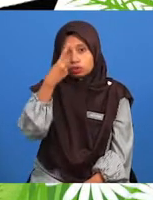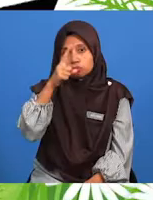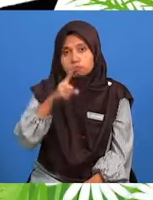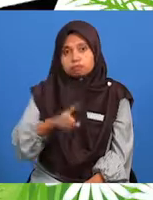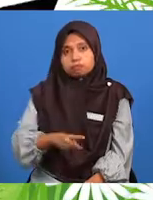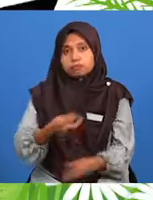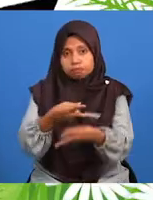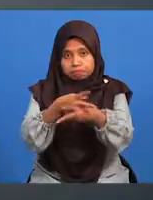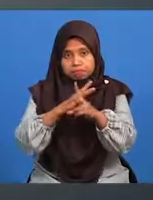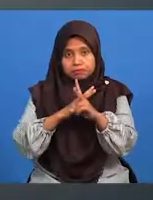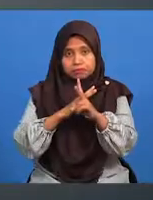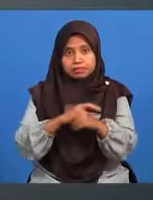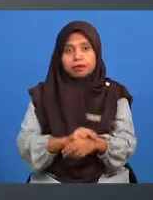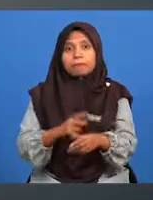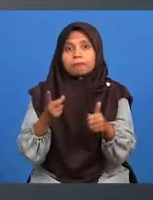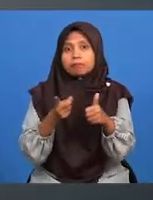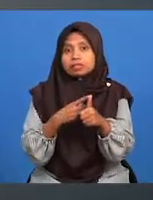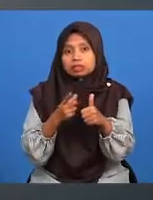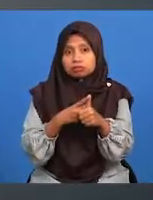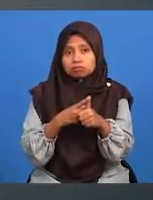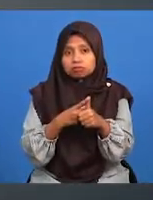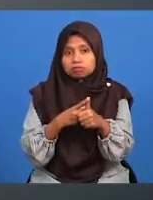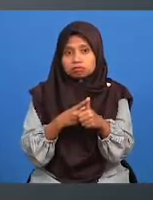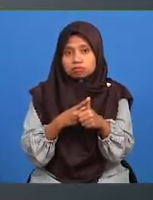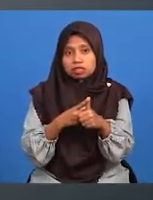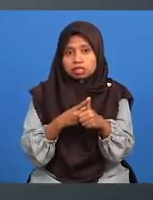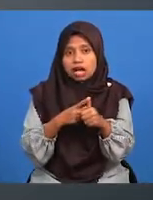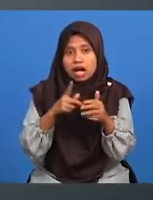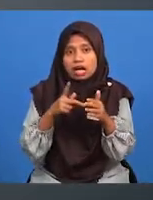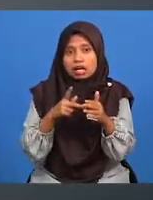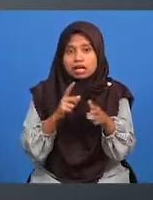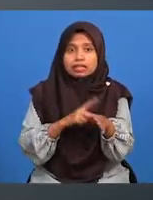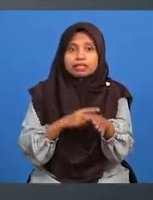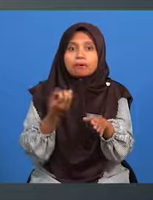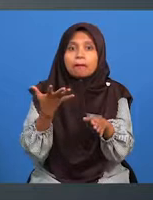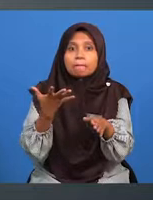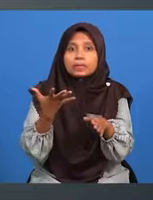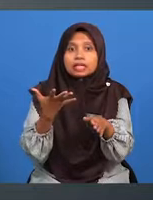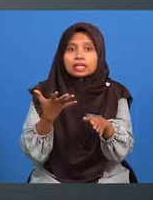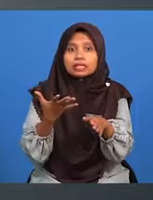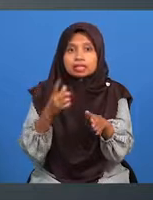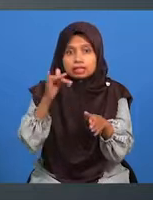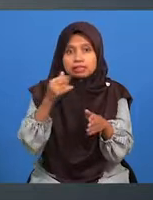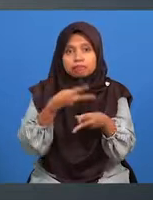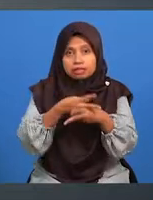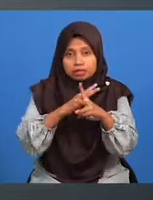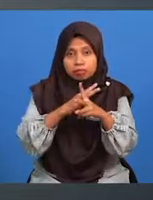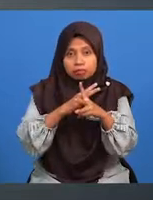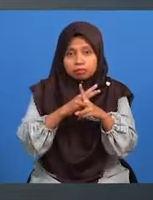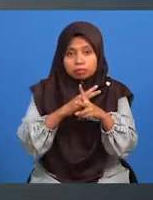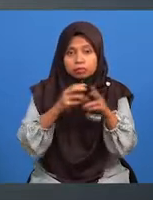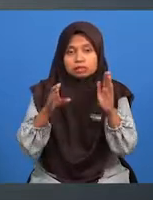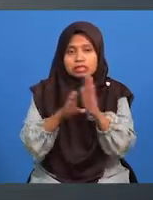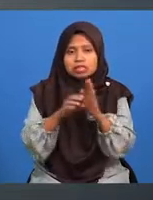yang dipinjam. Pertama, kadar harta yang dipinjam itu telah ditetapkan dengan